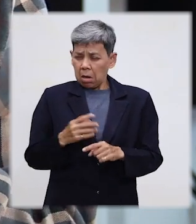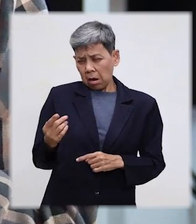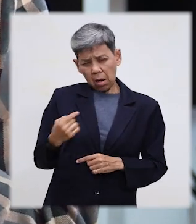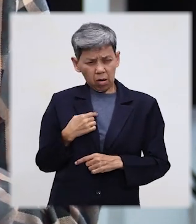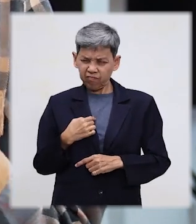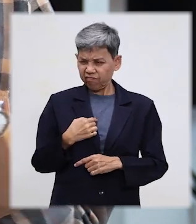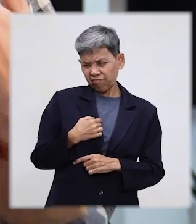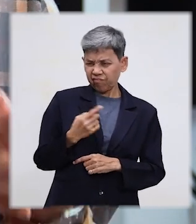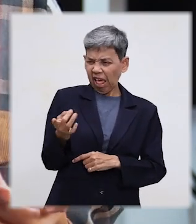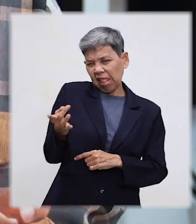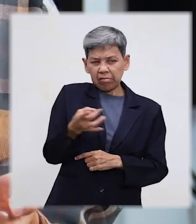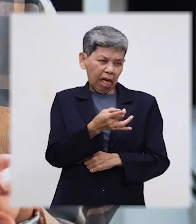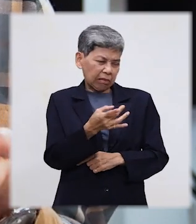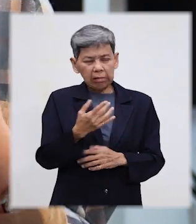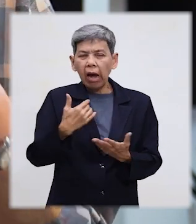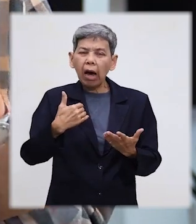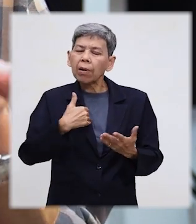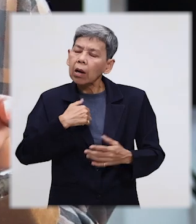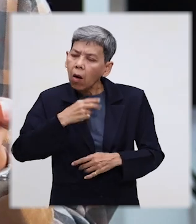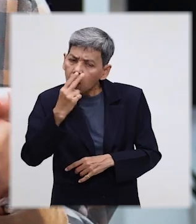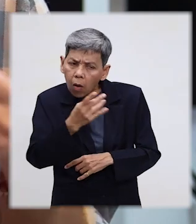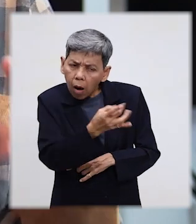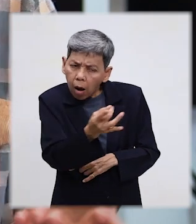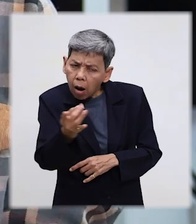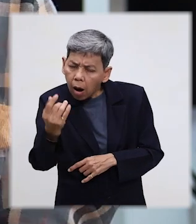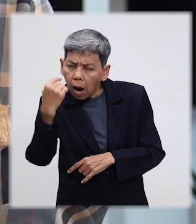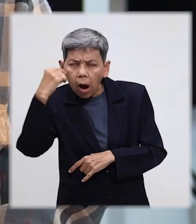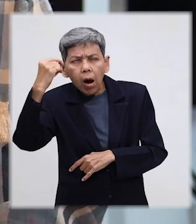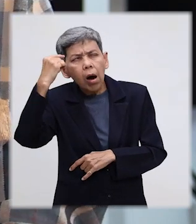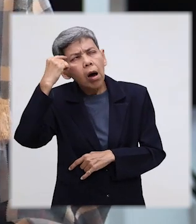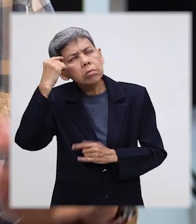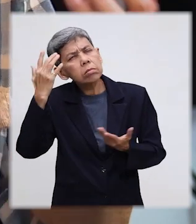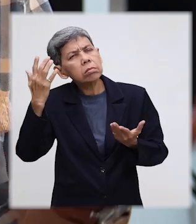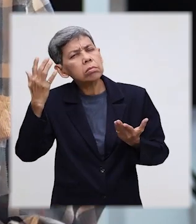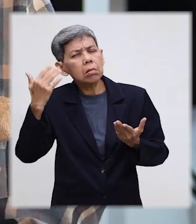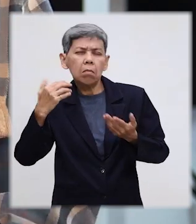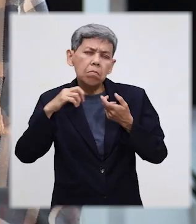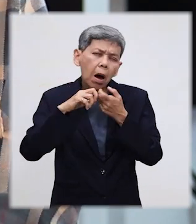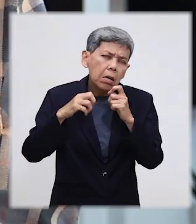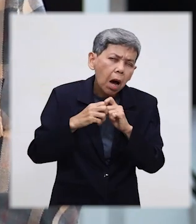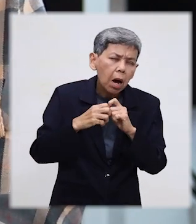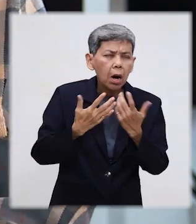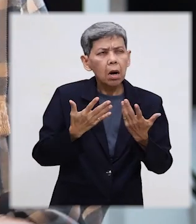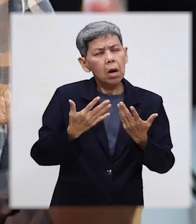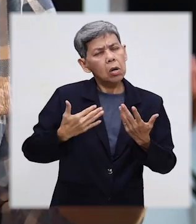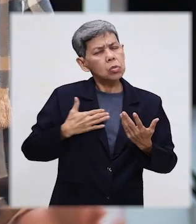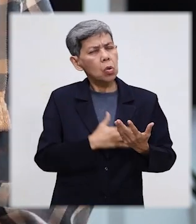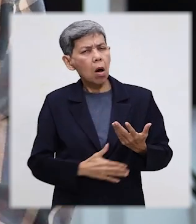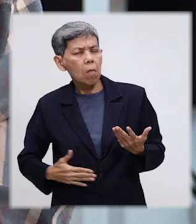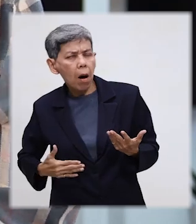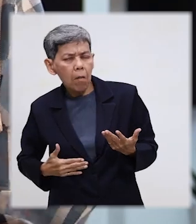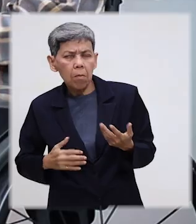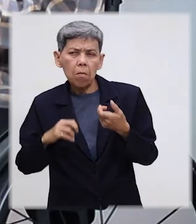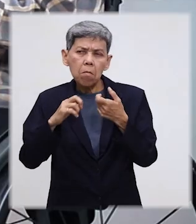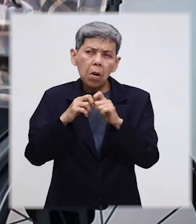ปิดปาใส่เราก็เอาตรงเนี้ยมาทำให้เราเข้าใจเขาได้ว่าเออเขาอาจจะยังมีปัญหาทางด้านสุขภาพหรืออาจจะมีปัญหาทางด้